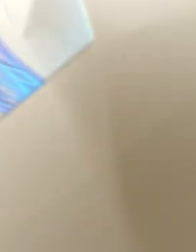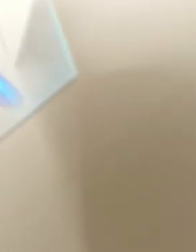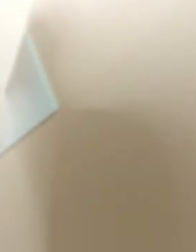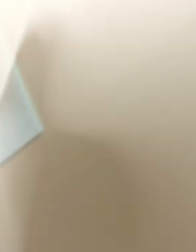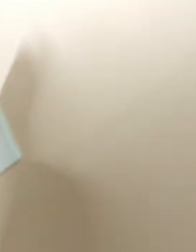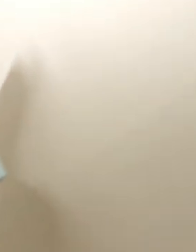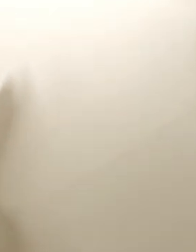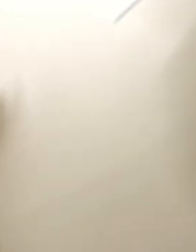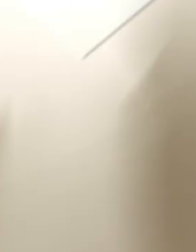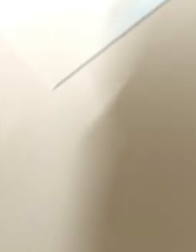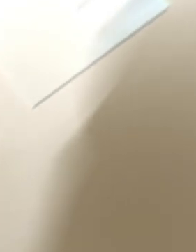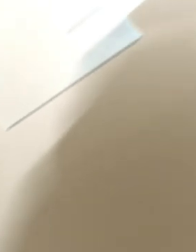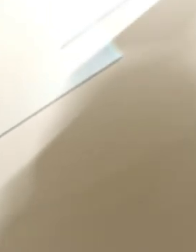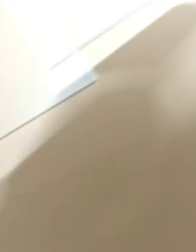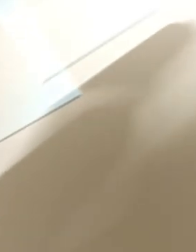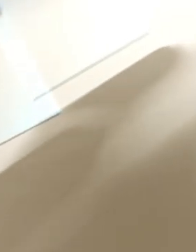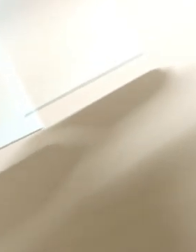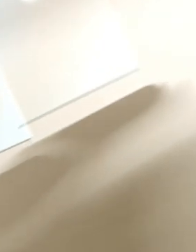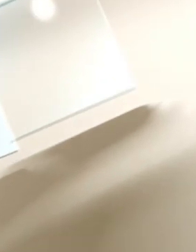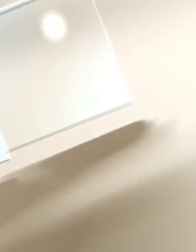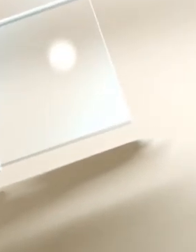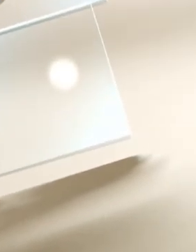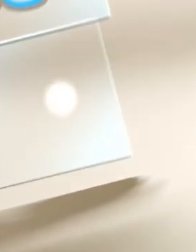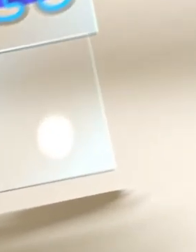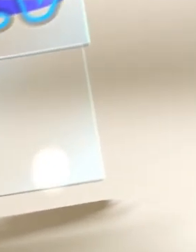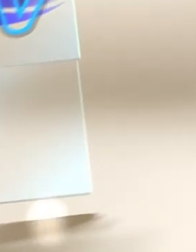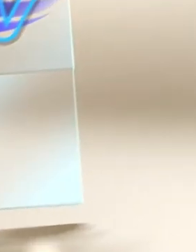Zbawicielu naszym.